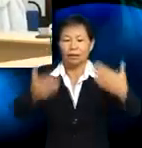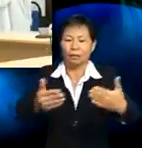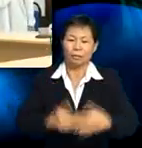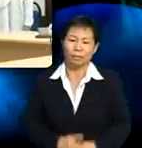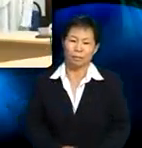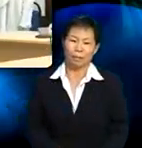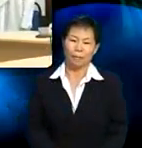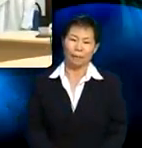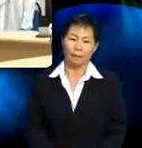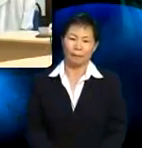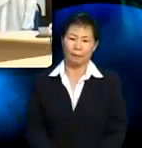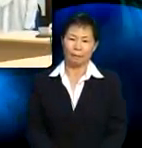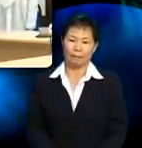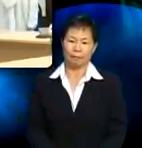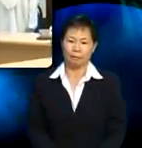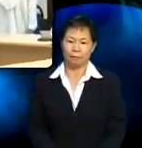kasih